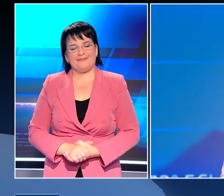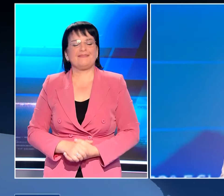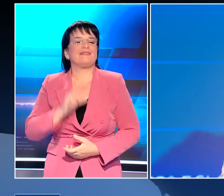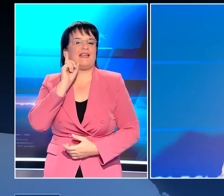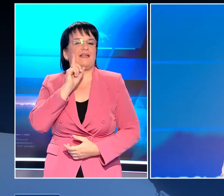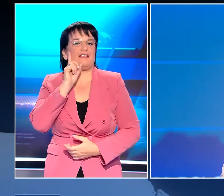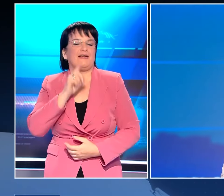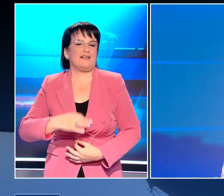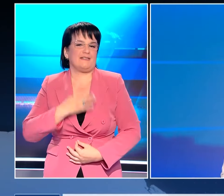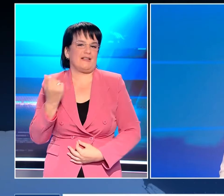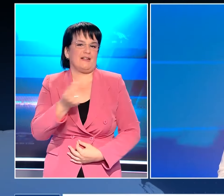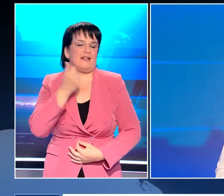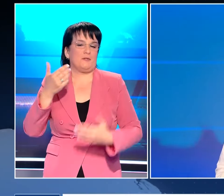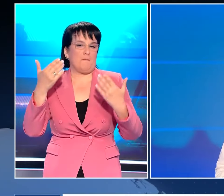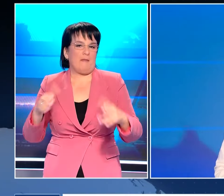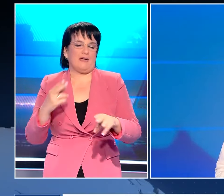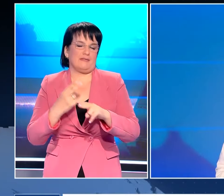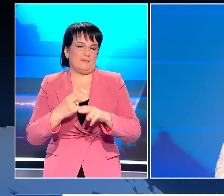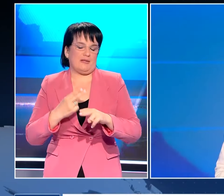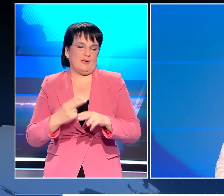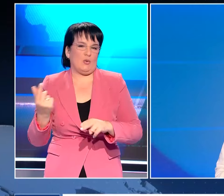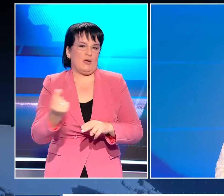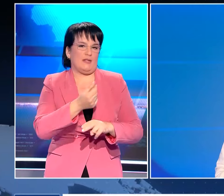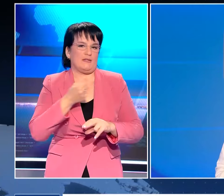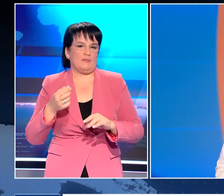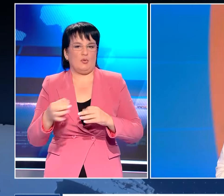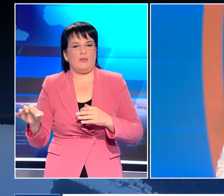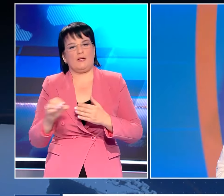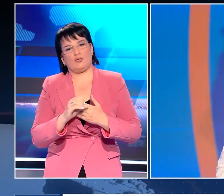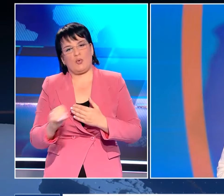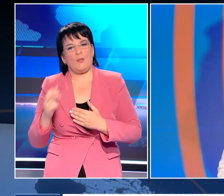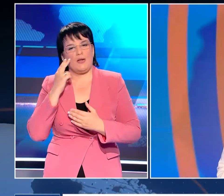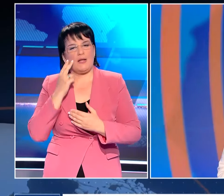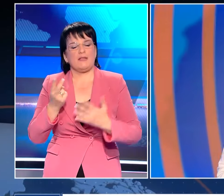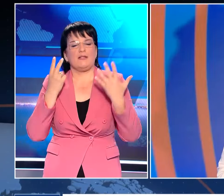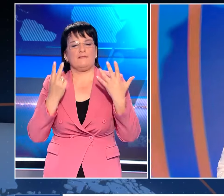Στο σημείο αυτό το δελτίο μας ολοκληρώθηκε. Όλες οι ειδήσεις αναλυτικά στο